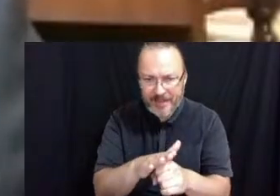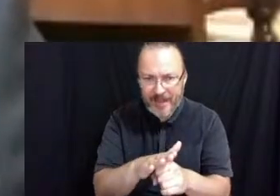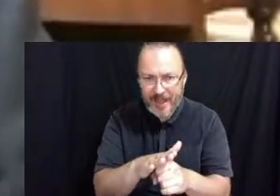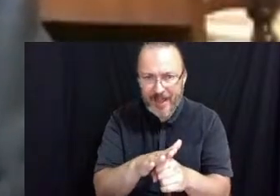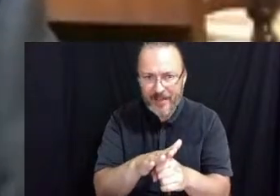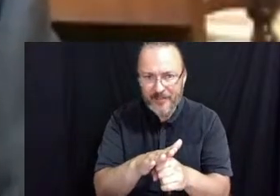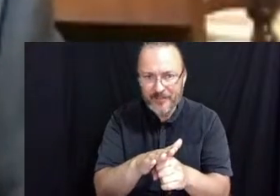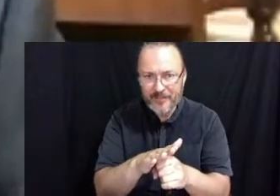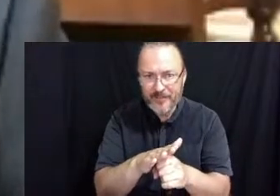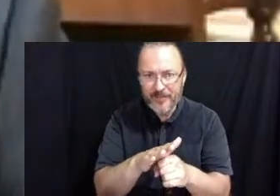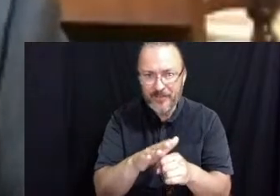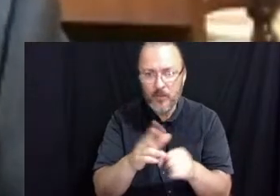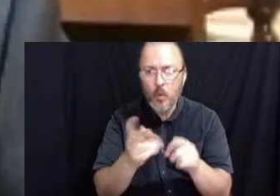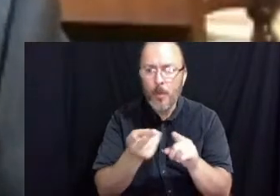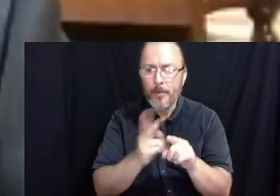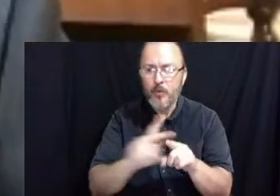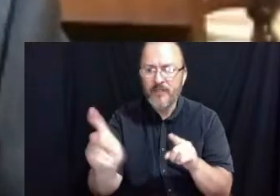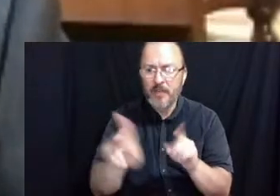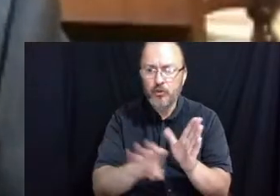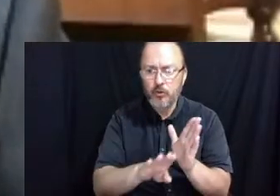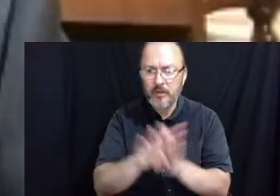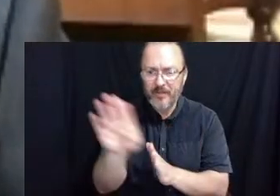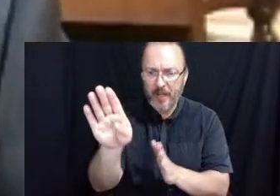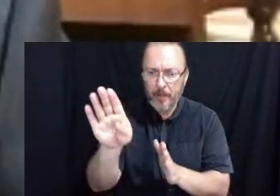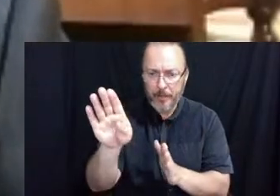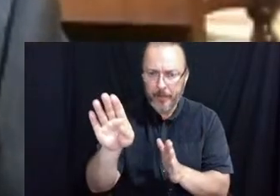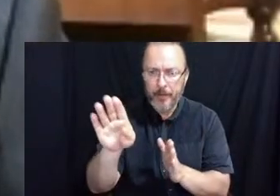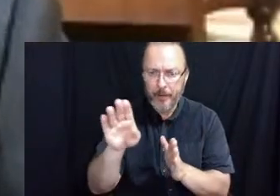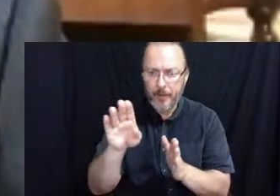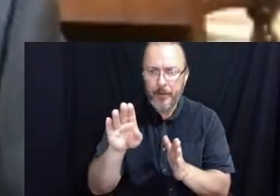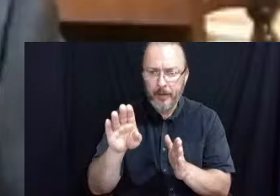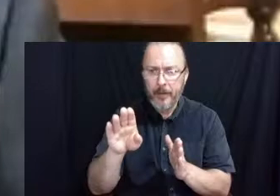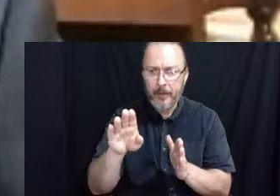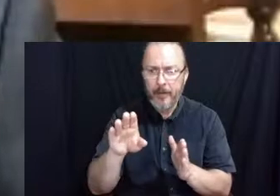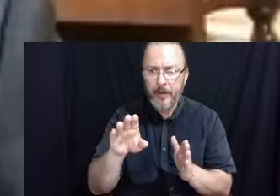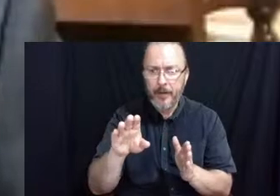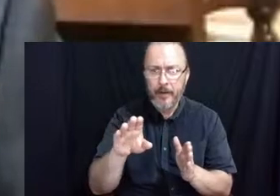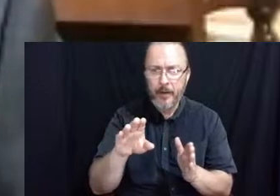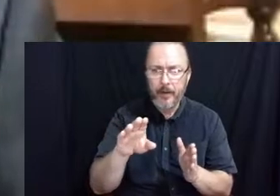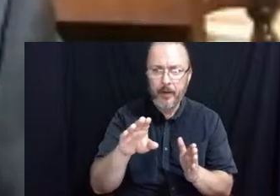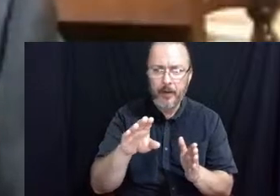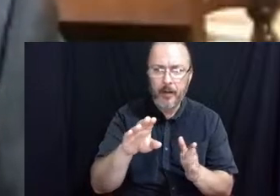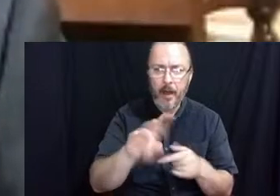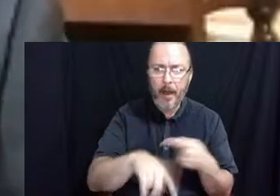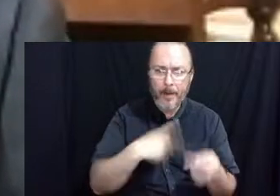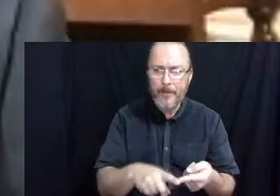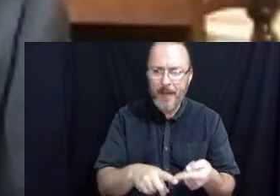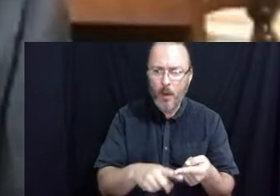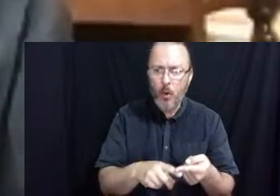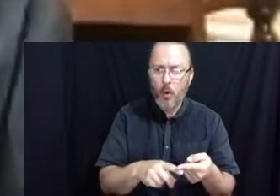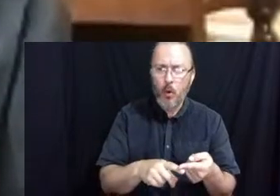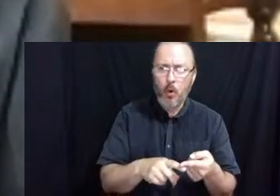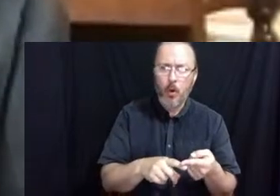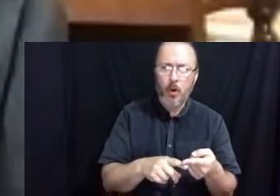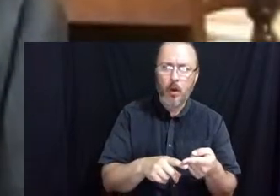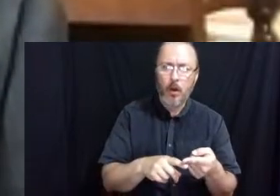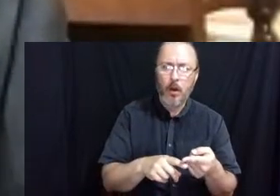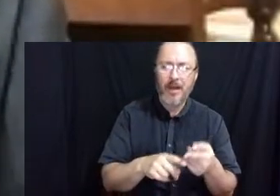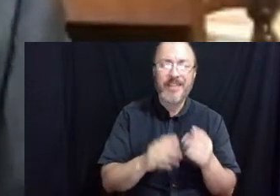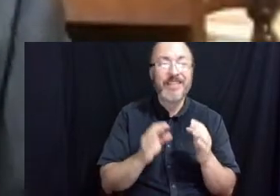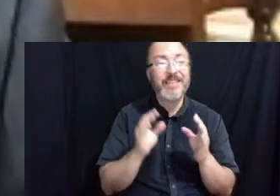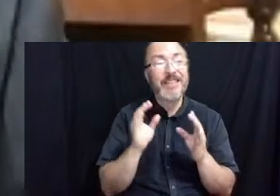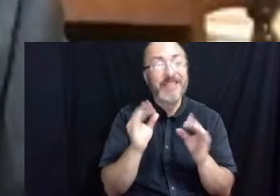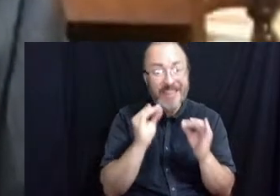Nous avons aussi des insuffisances de perfectionnement professionnel et de formation permanente pour